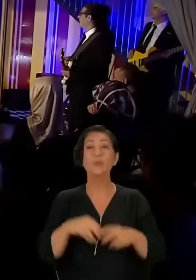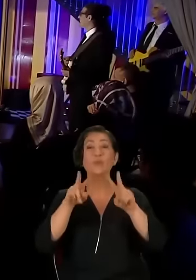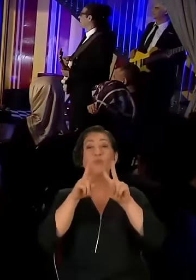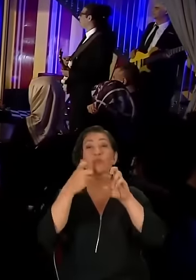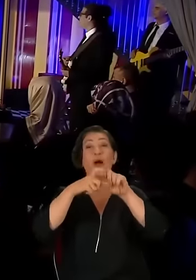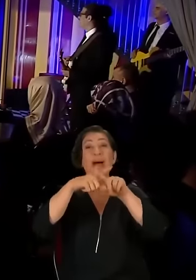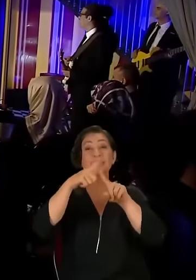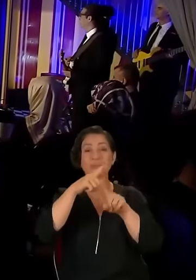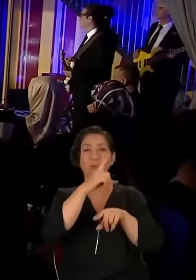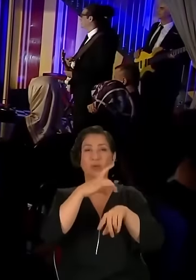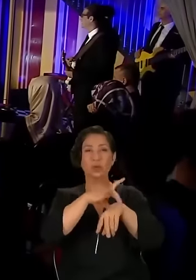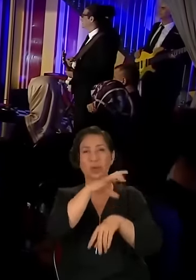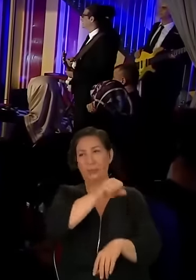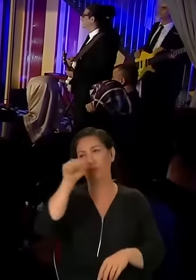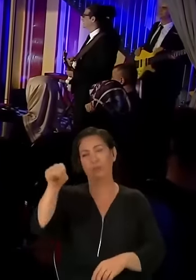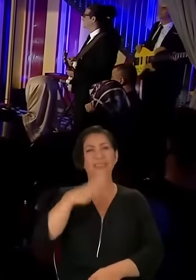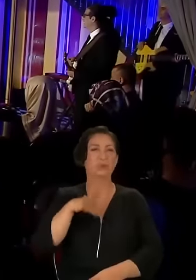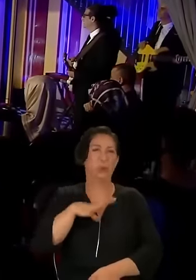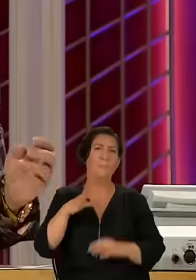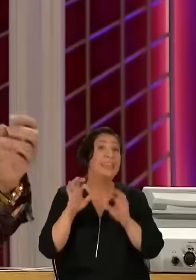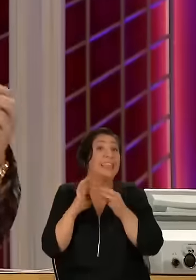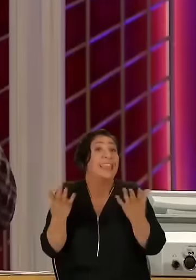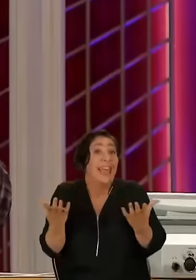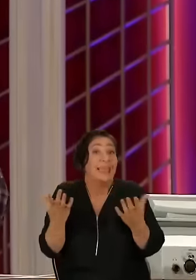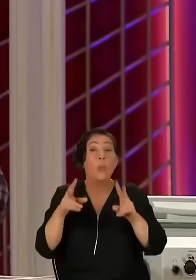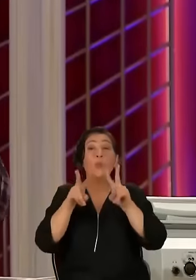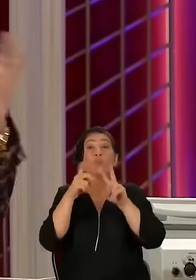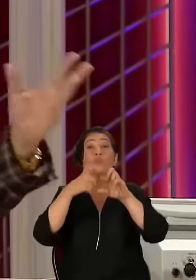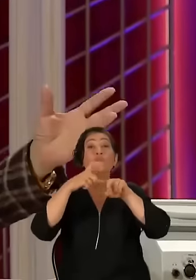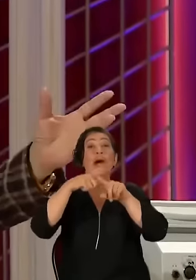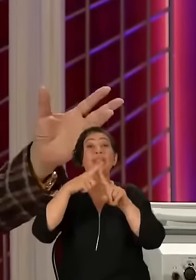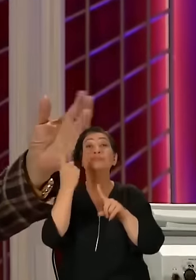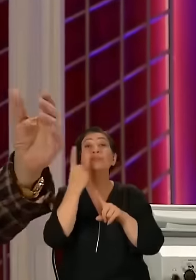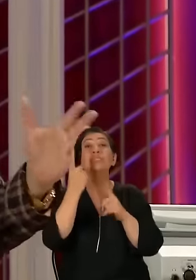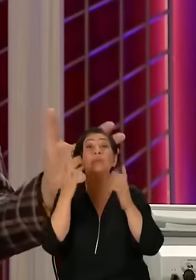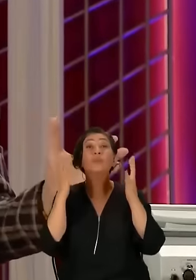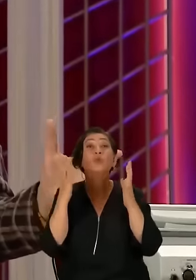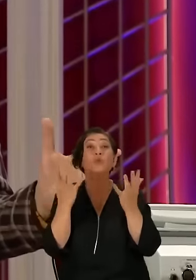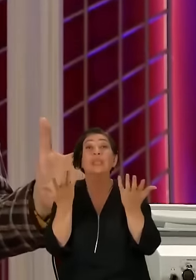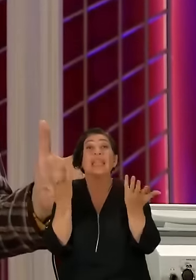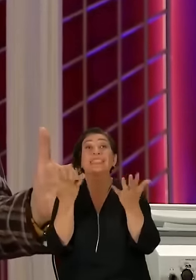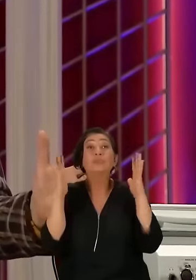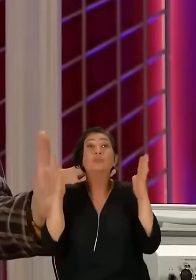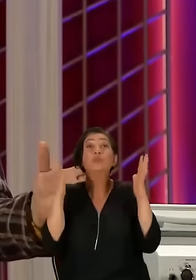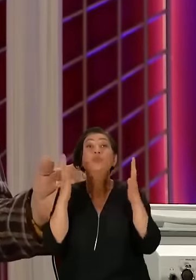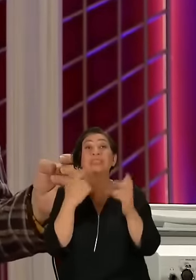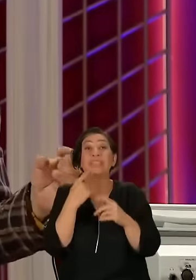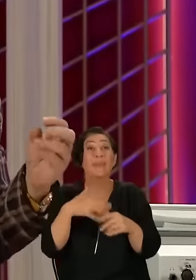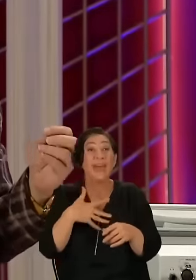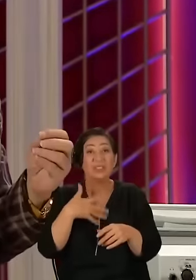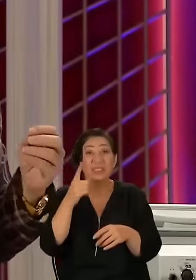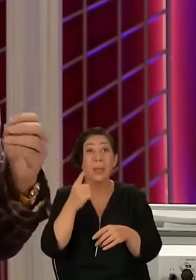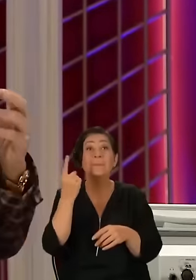Murat Övüç'ü ben doktora götürmek istiyorum. Neden? Murat Övüç'ün bir şeyi büyük. Nesi büyük diye merak